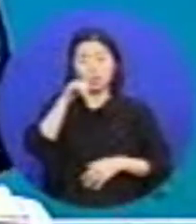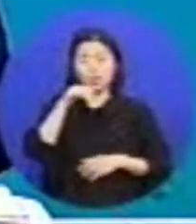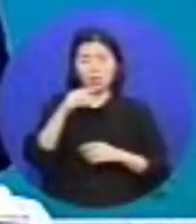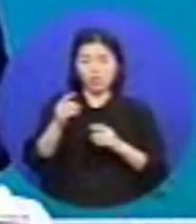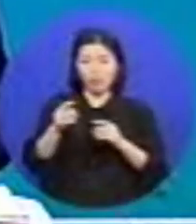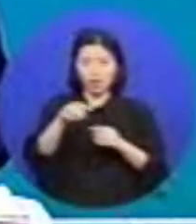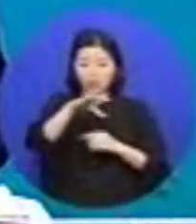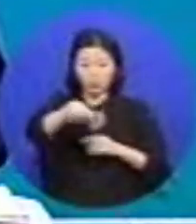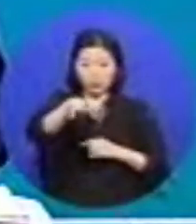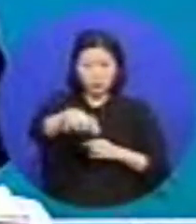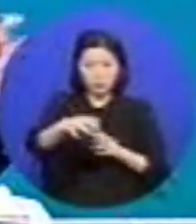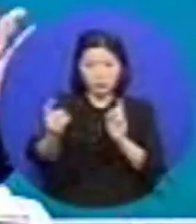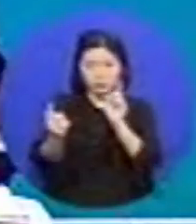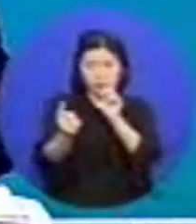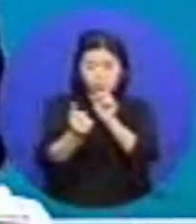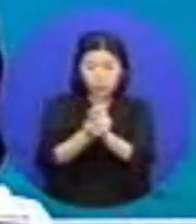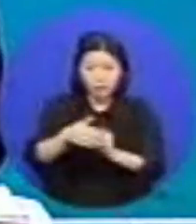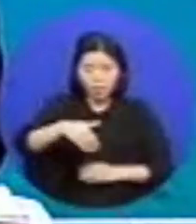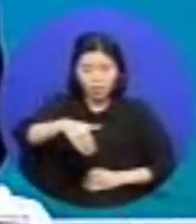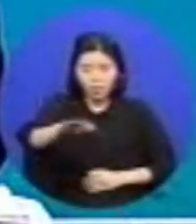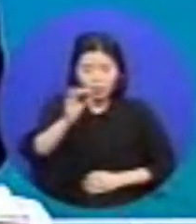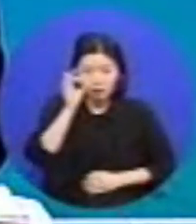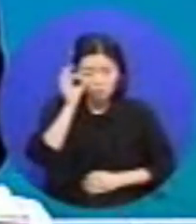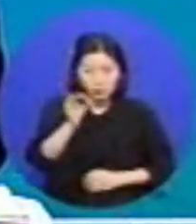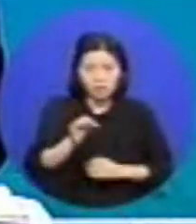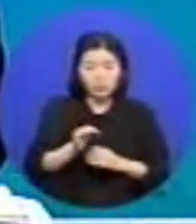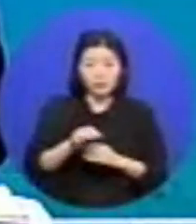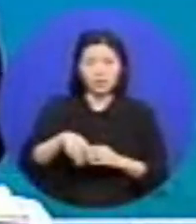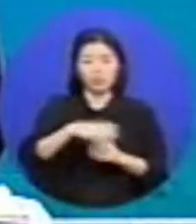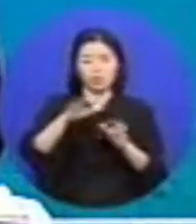가보니까 현실은 그렇지 않거든요.